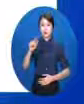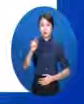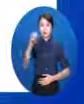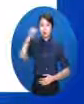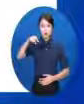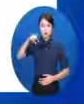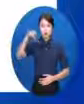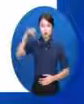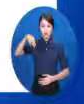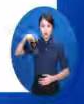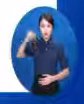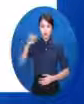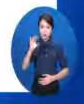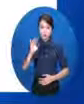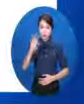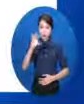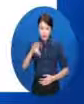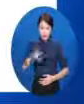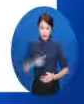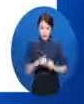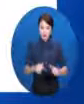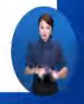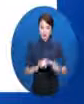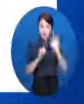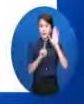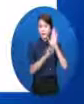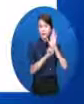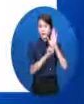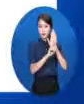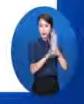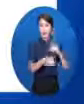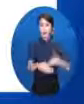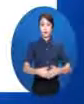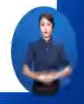건우유통에서 하역 및 적재 단순 종사원을 모집합니다.